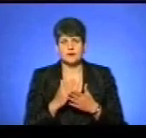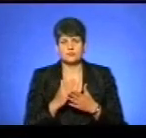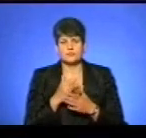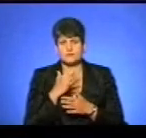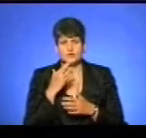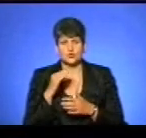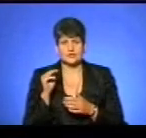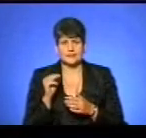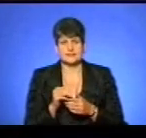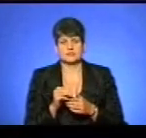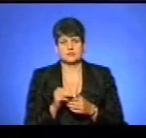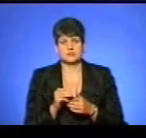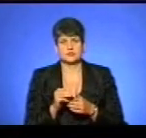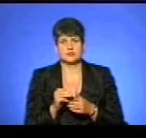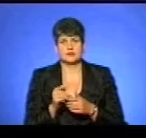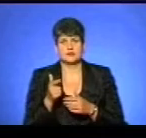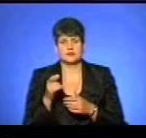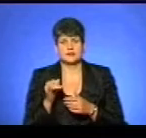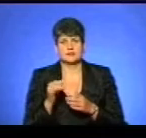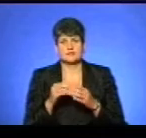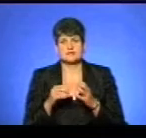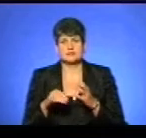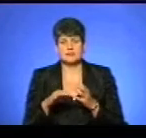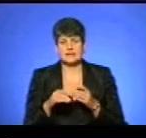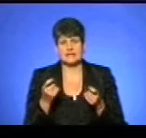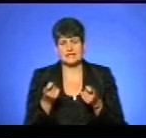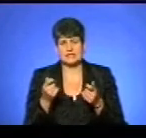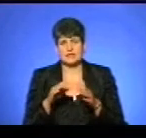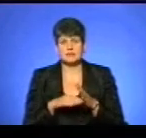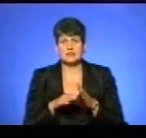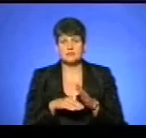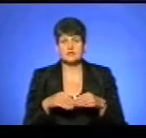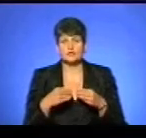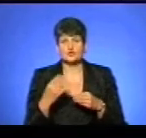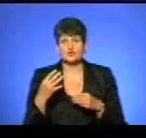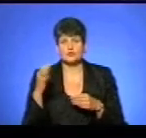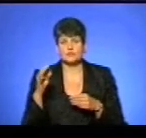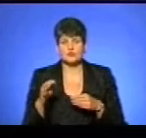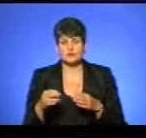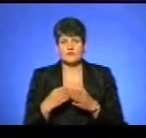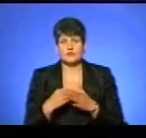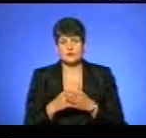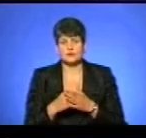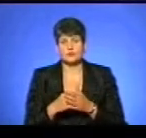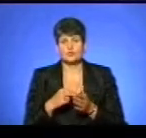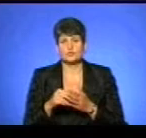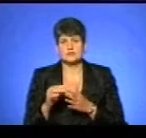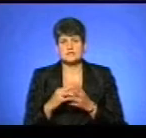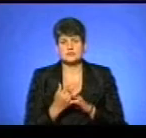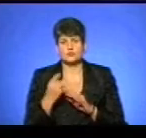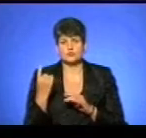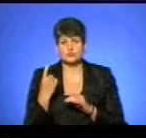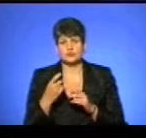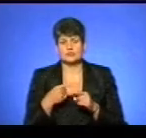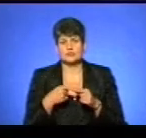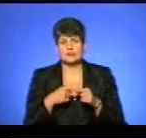тисяч гектарів землі. Дрібним фермери до 500 гектарів відшкодовується 40% вартості придбаної сільськогосподарської техніки